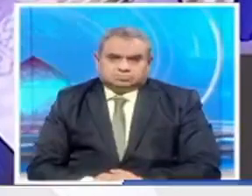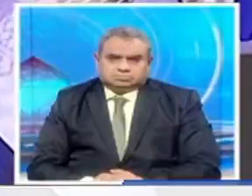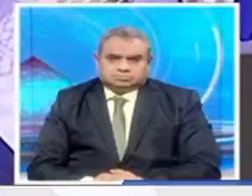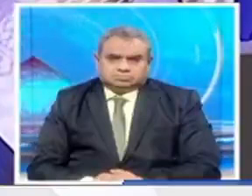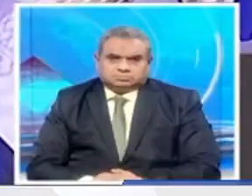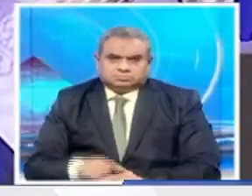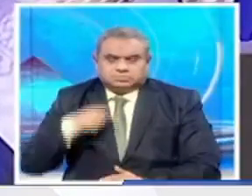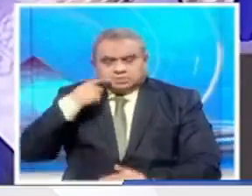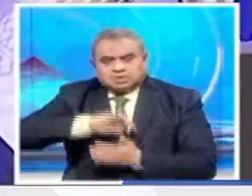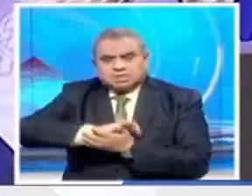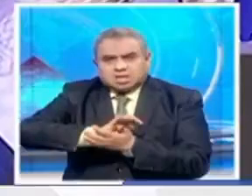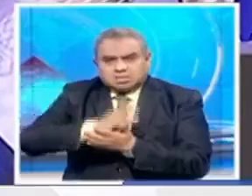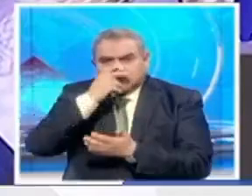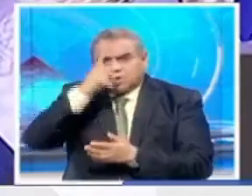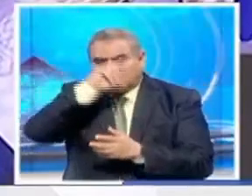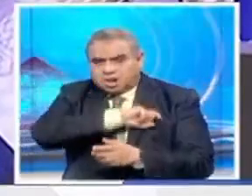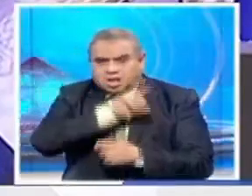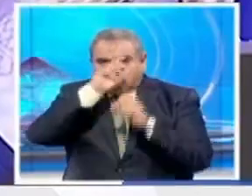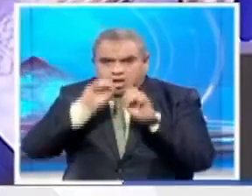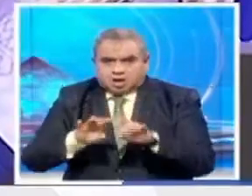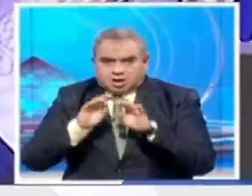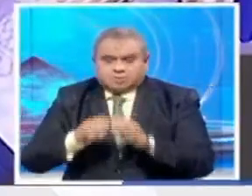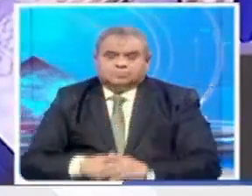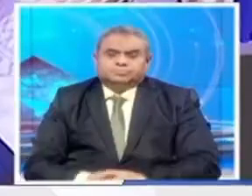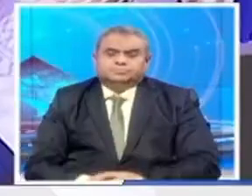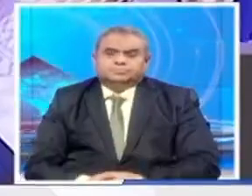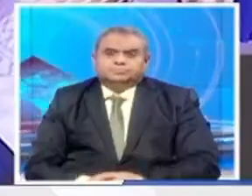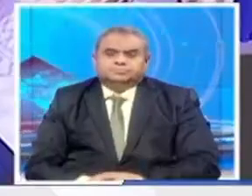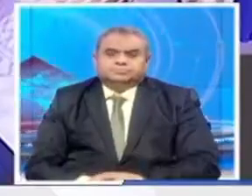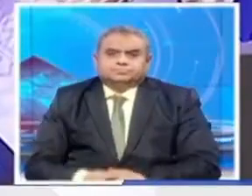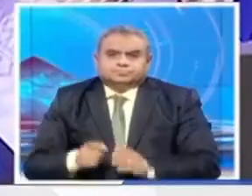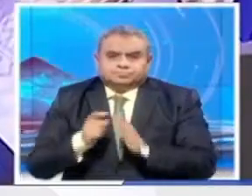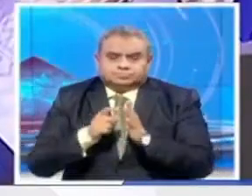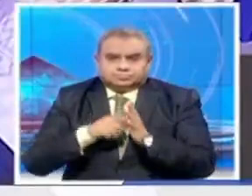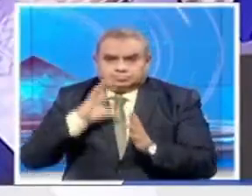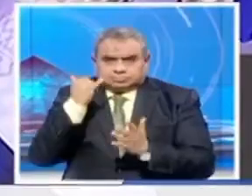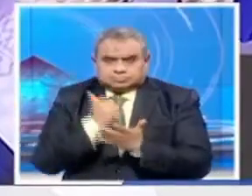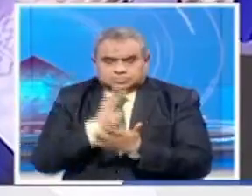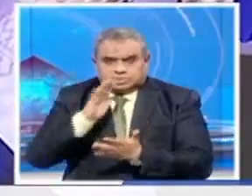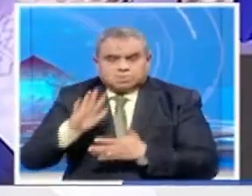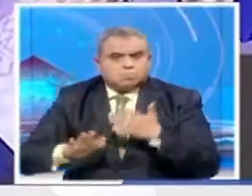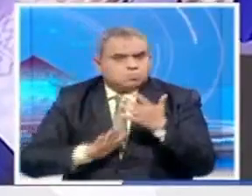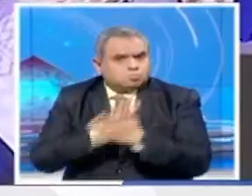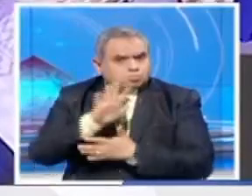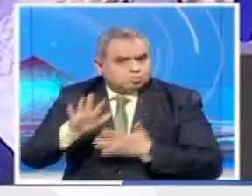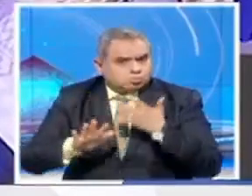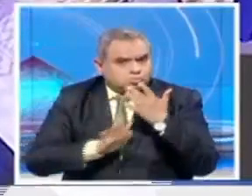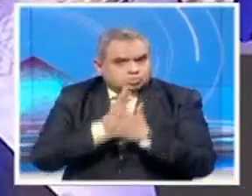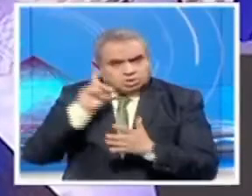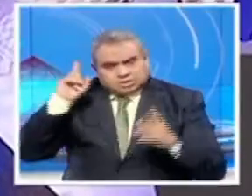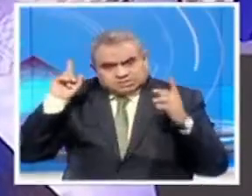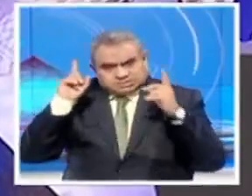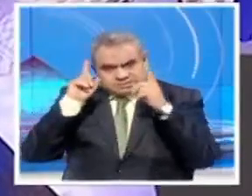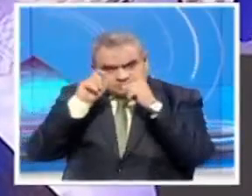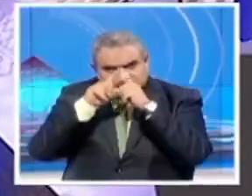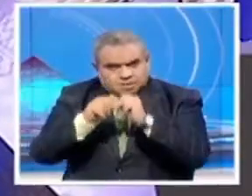الله يرحمه سيادة المشير، قلت له يا فندم احنا ممكن تبقى في مشكلة كبيرة جدا لو الأمر استمر